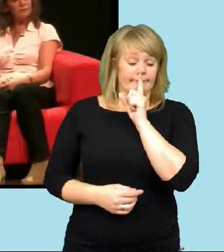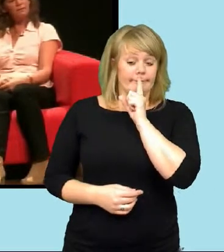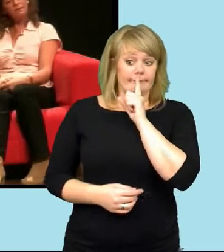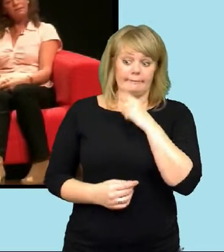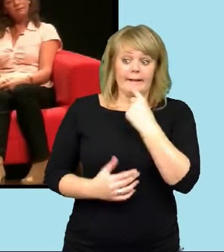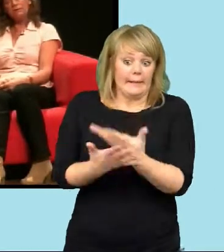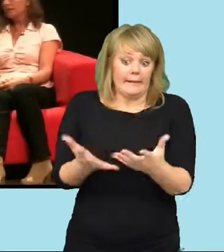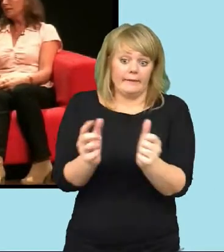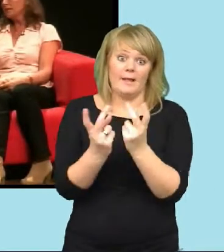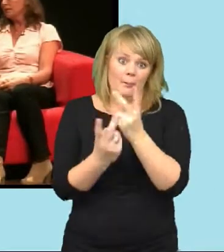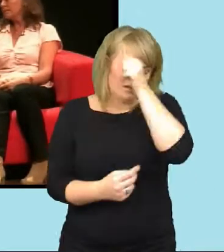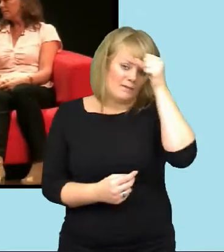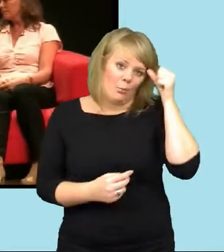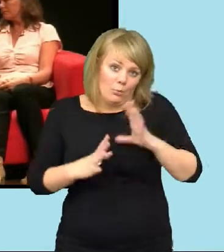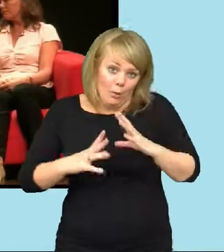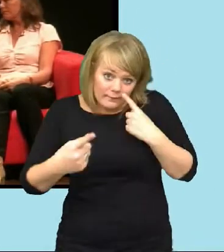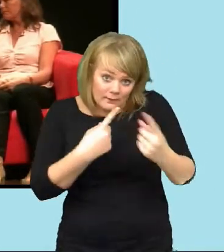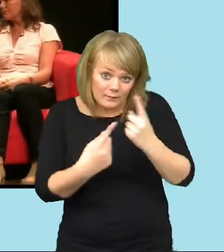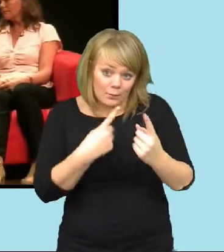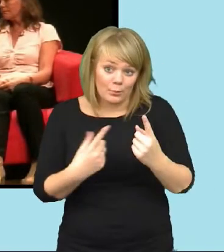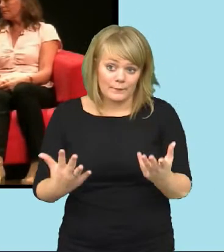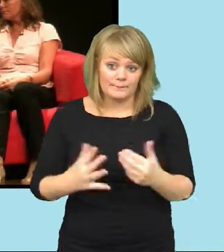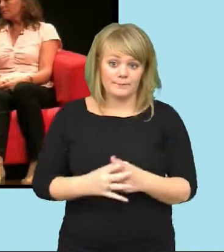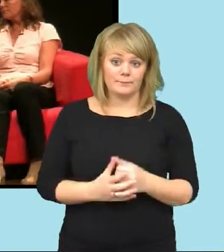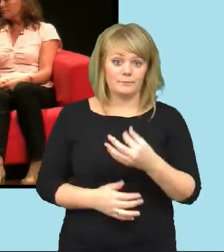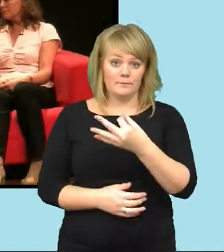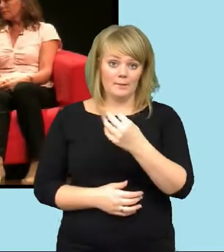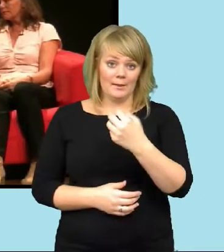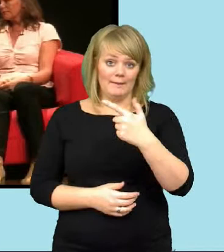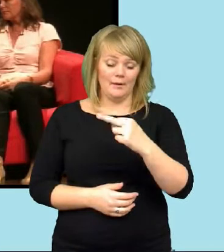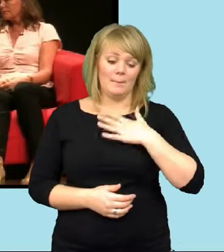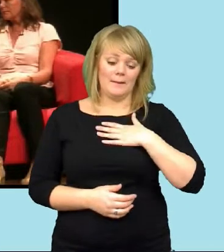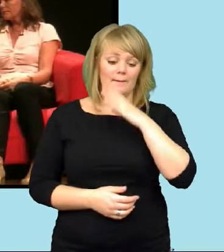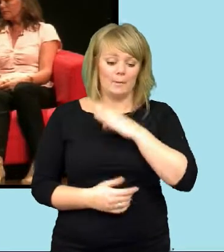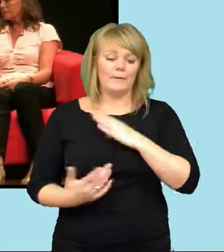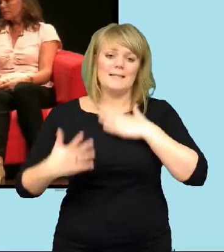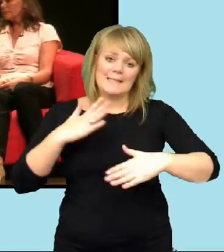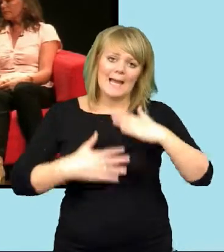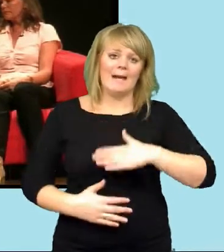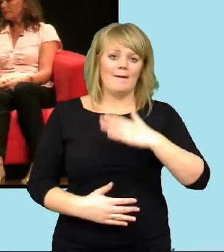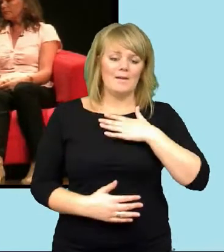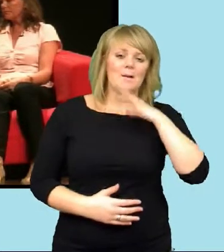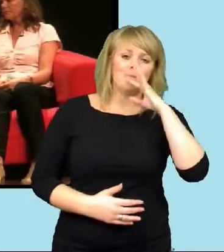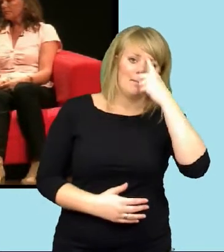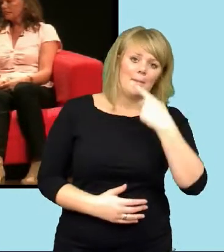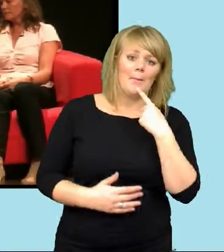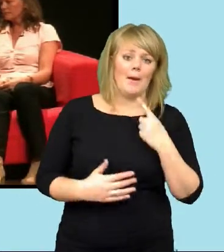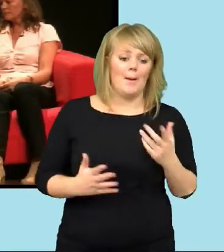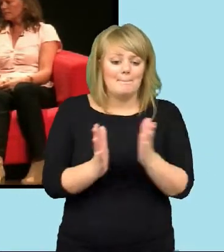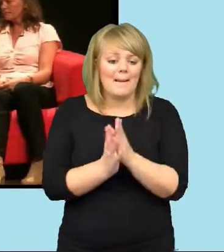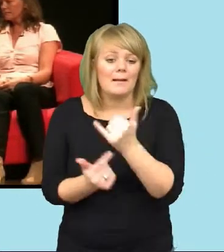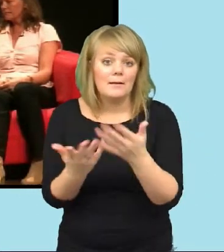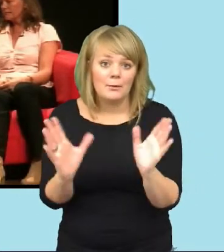diskussion. Det är nog också. Mm. Min dotter har gärna velat ha med mamma eller pappa i bakgrunden. Inte vi som ska prata, men vi